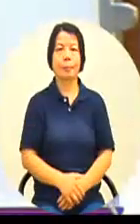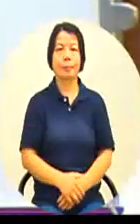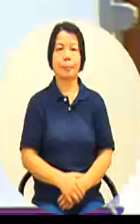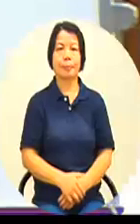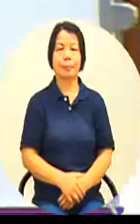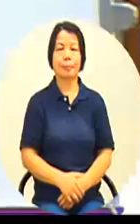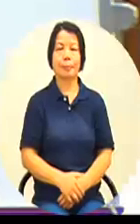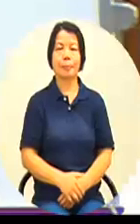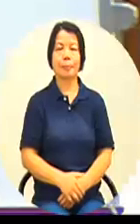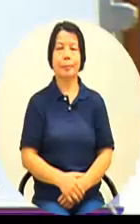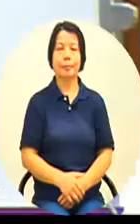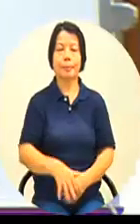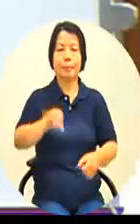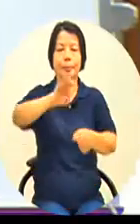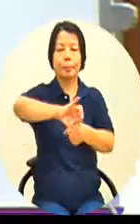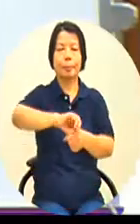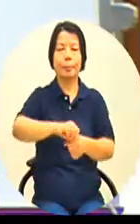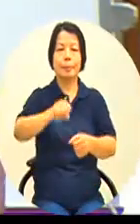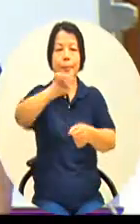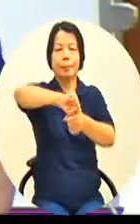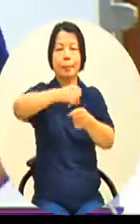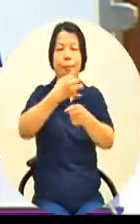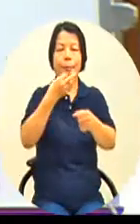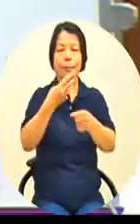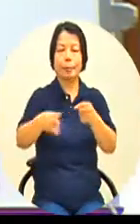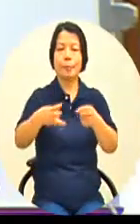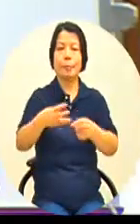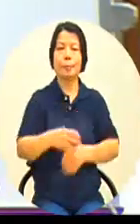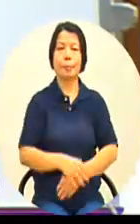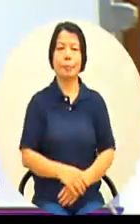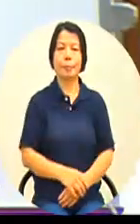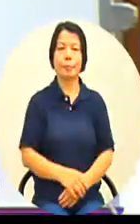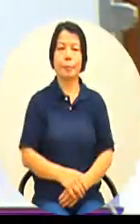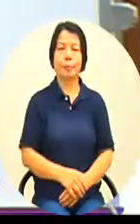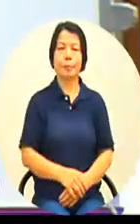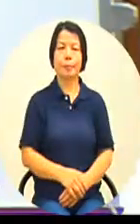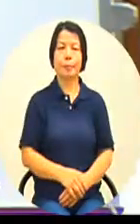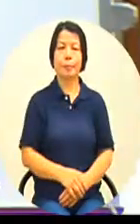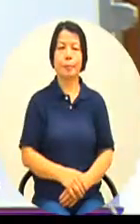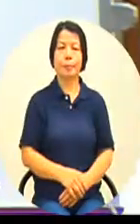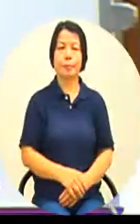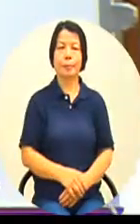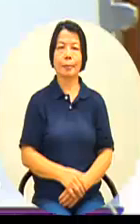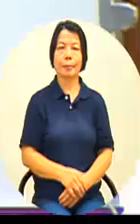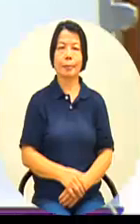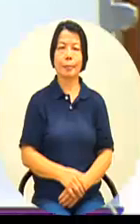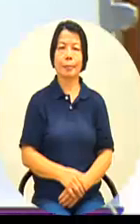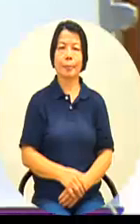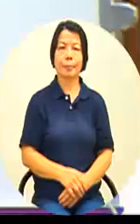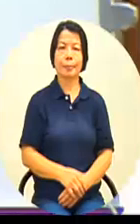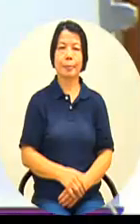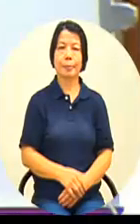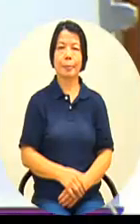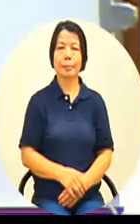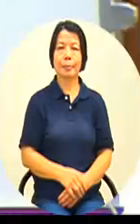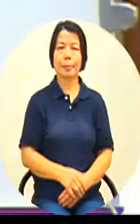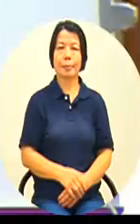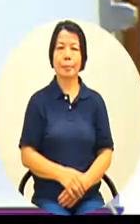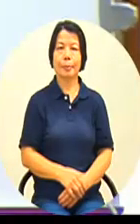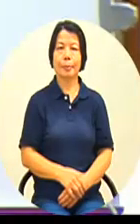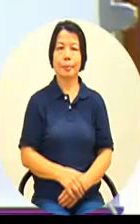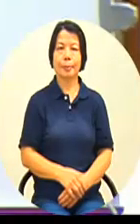给你三分钟哈。 就多谢哈。好了，我不要再讲，时间不够了哈、哦，所